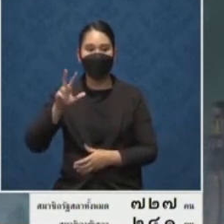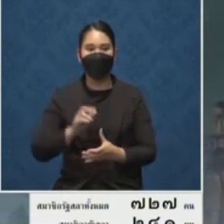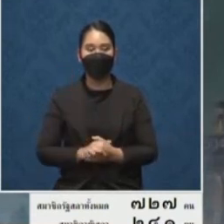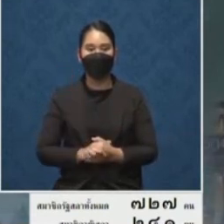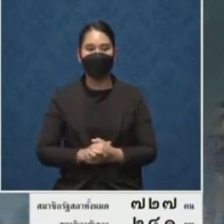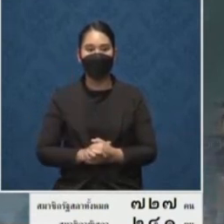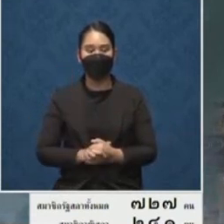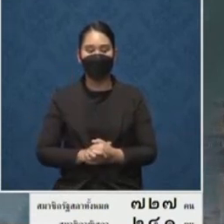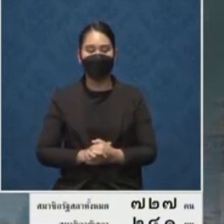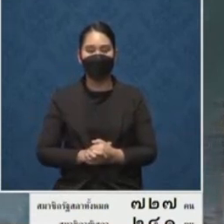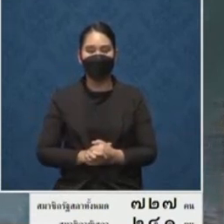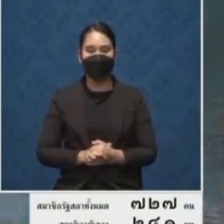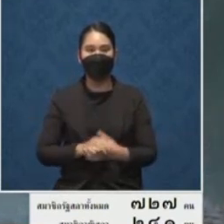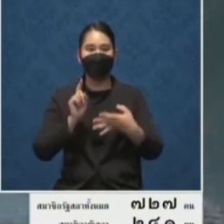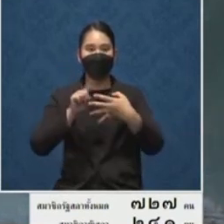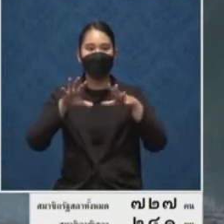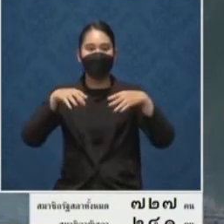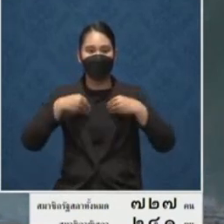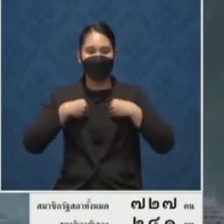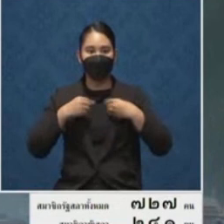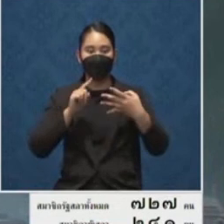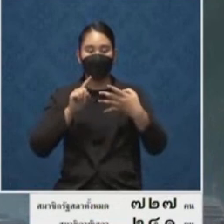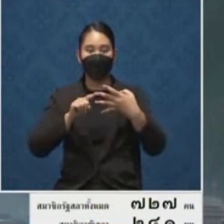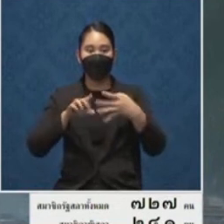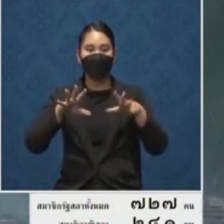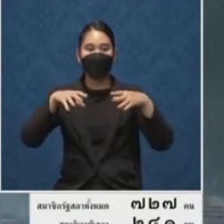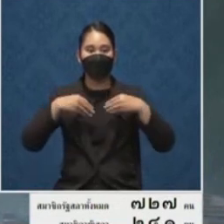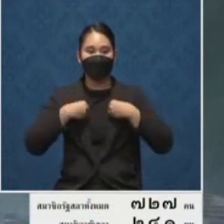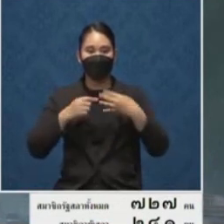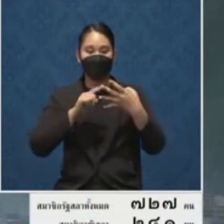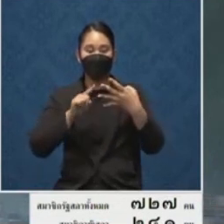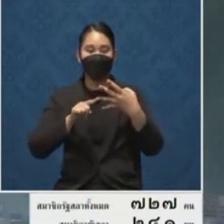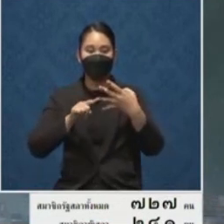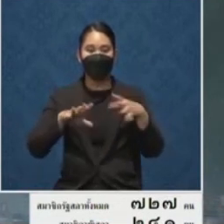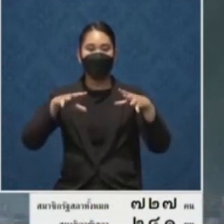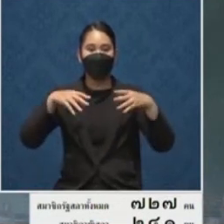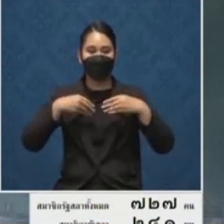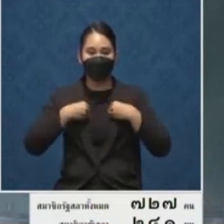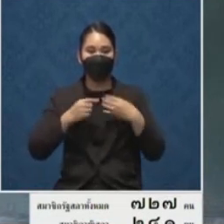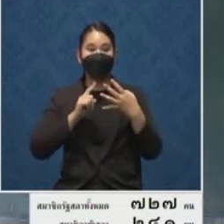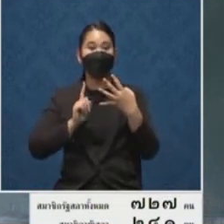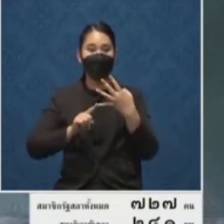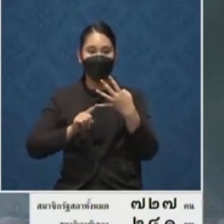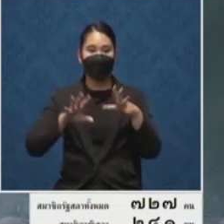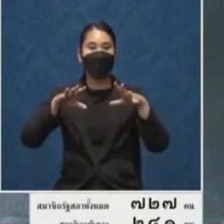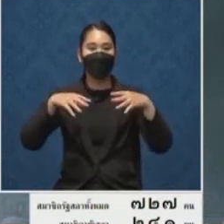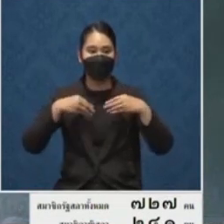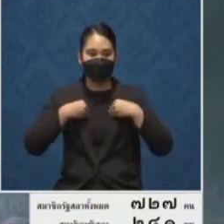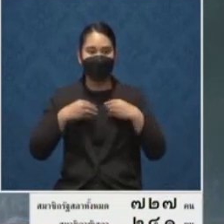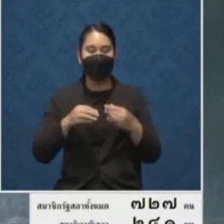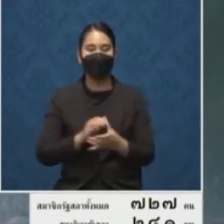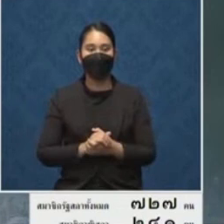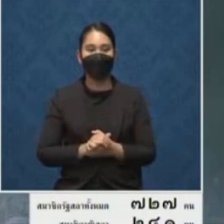การ 723นายเอกภพเพียรพิเศษ 1รับหลักการ2รับหลัก